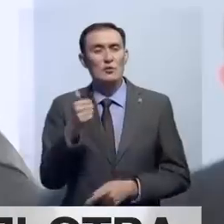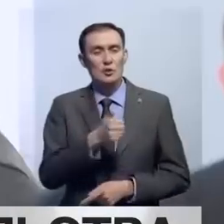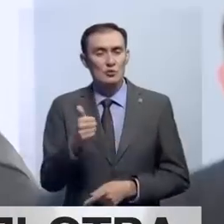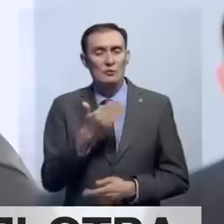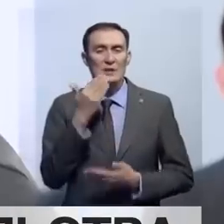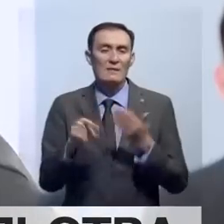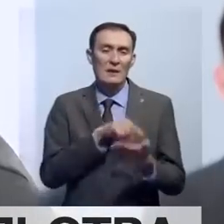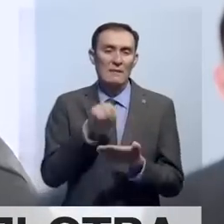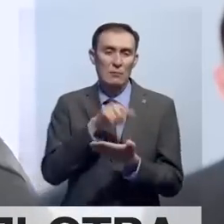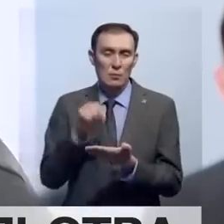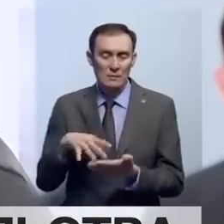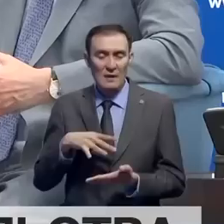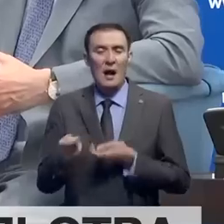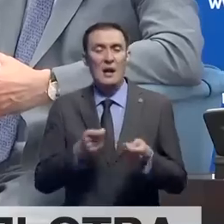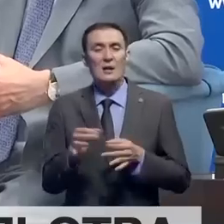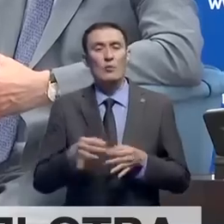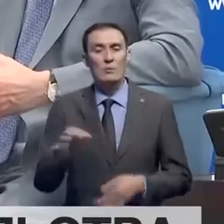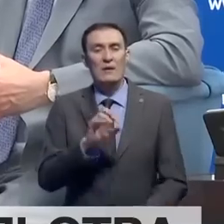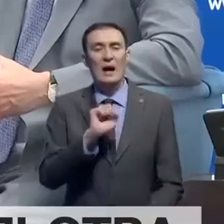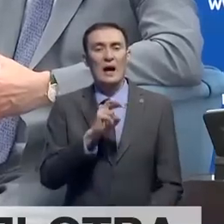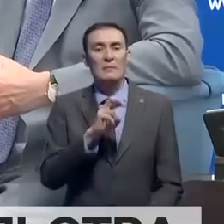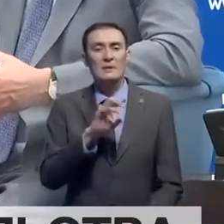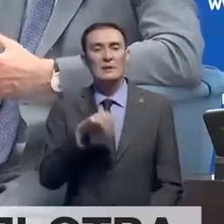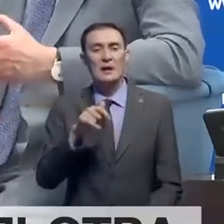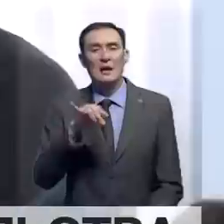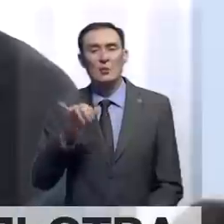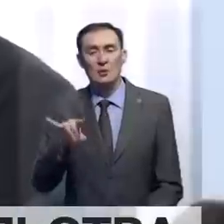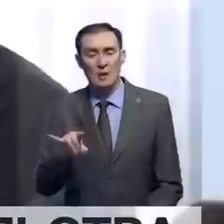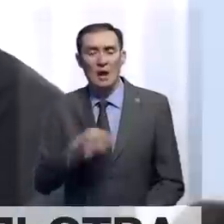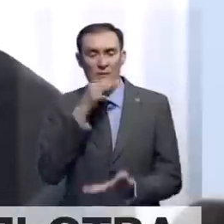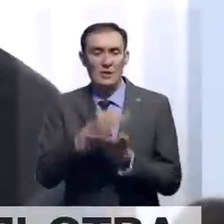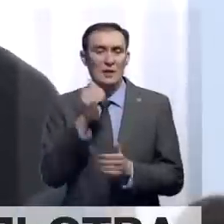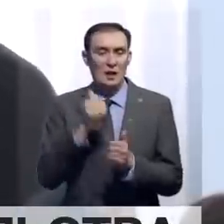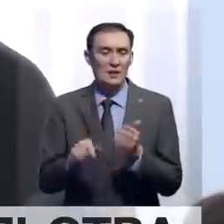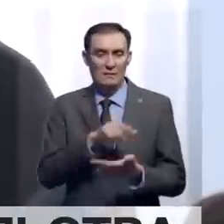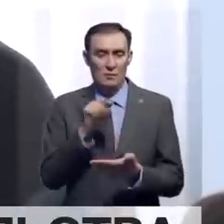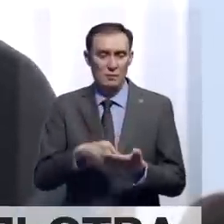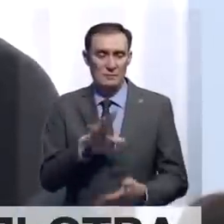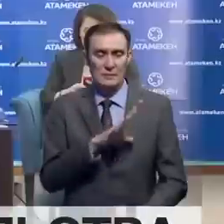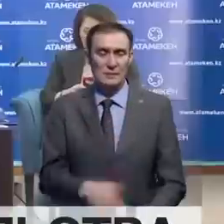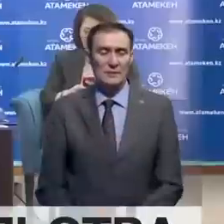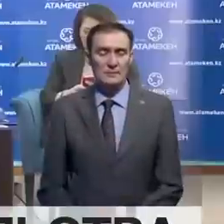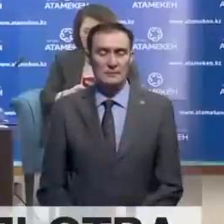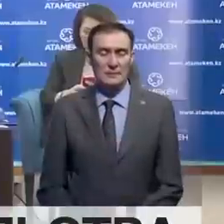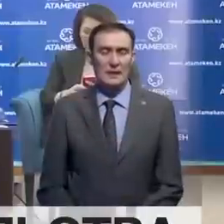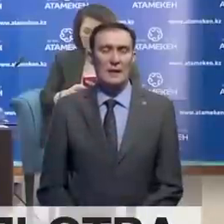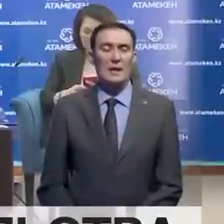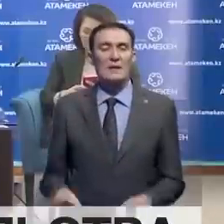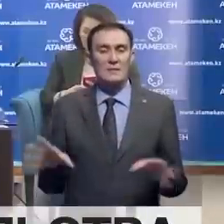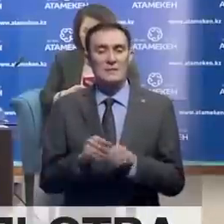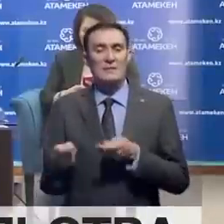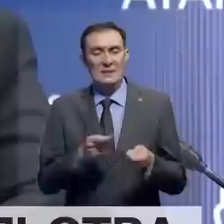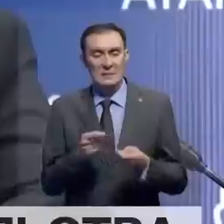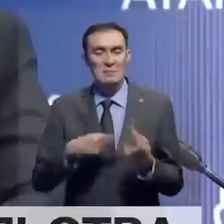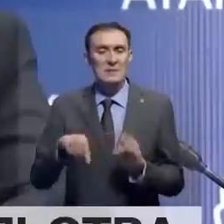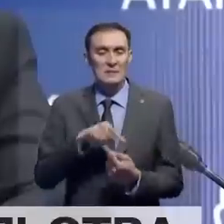часов они задавали свои вопросы Аким области берег ответил на каждый вопрос вместе с местной властью